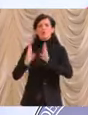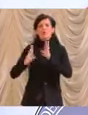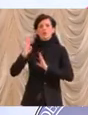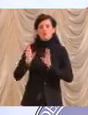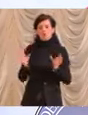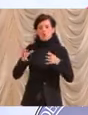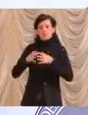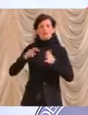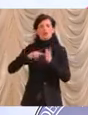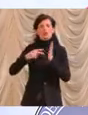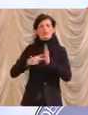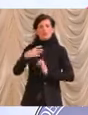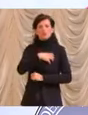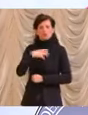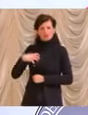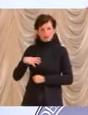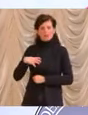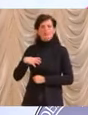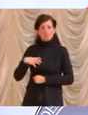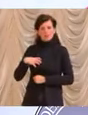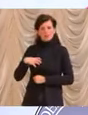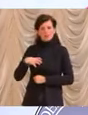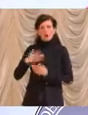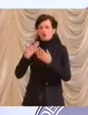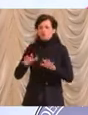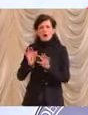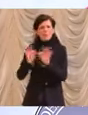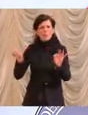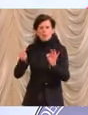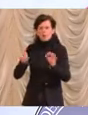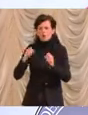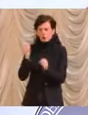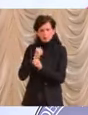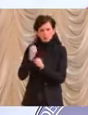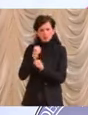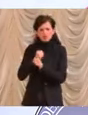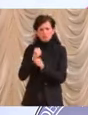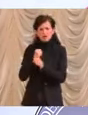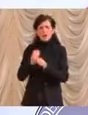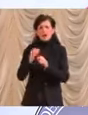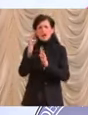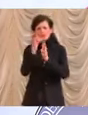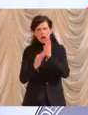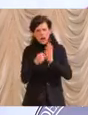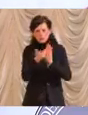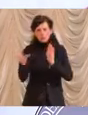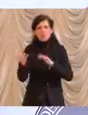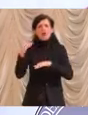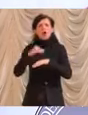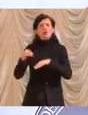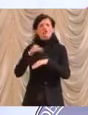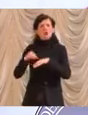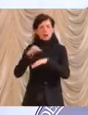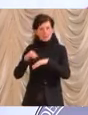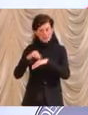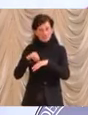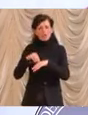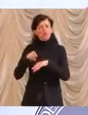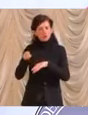che sta continuamente elaborando e aggiornando i dati, il patrimonio informativo che via via acquisiamo, lo